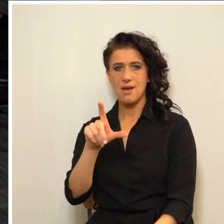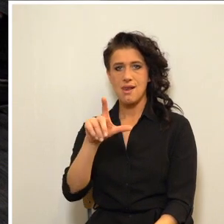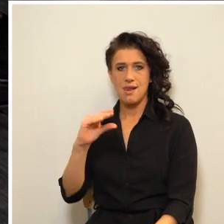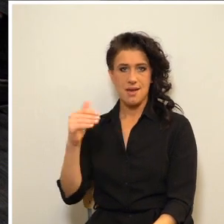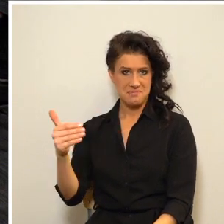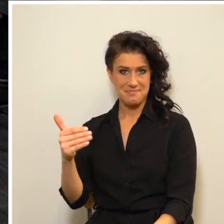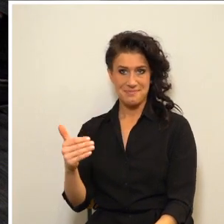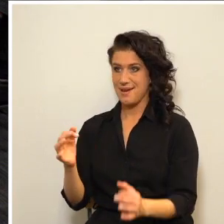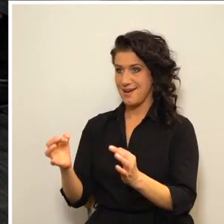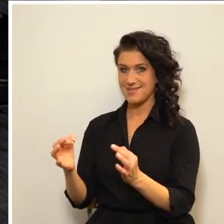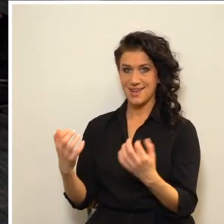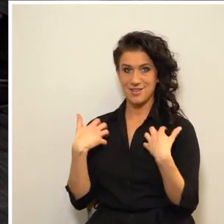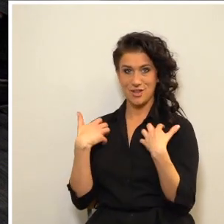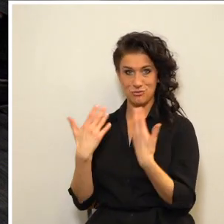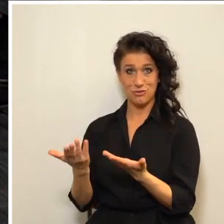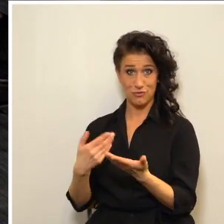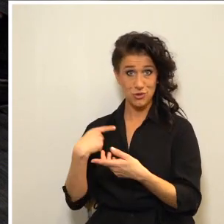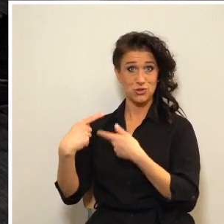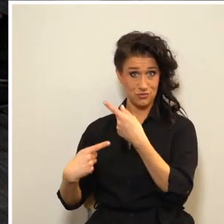dzieje i tutaj